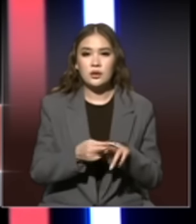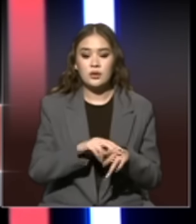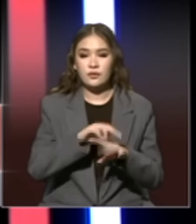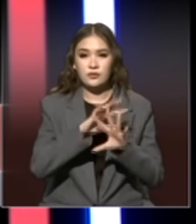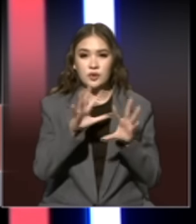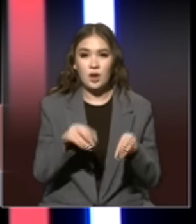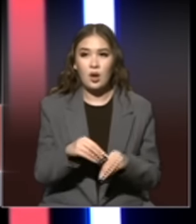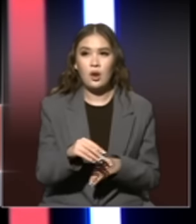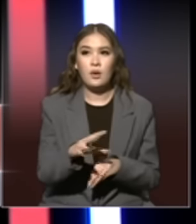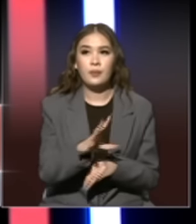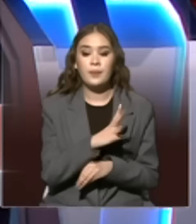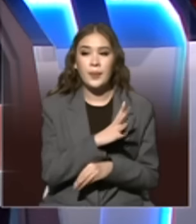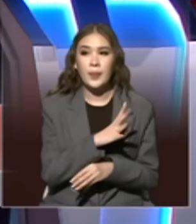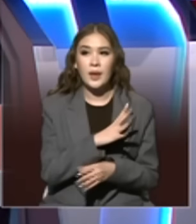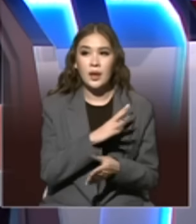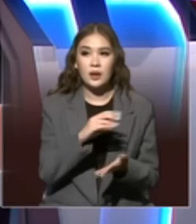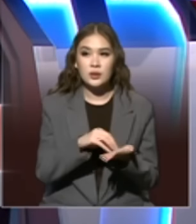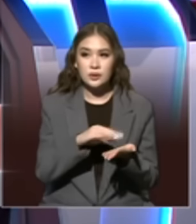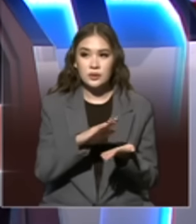білесіздер, декриминализация.